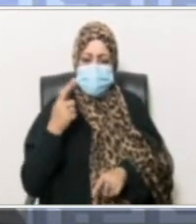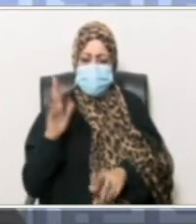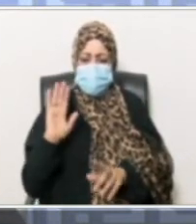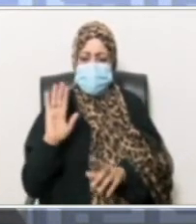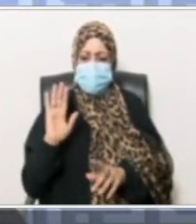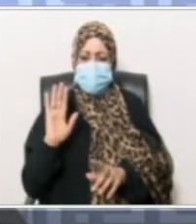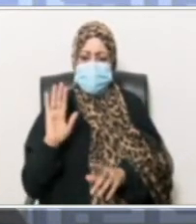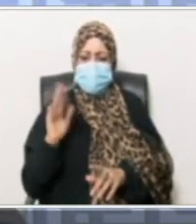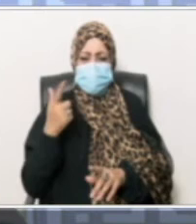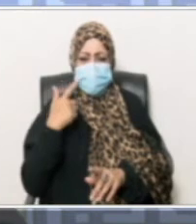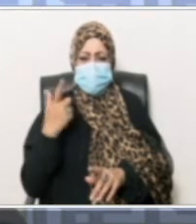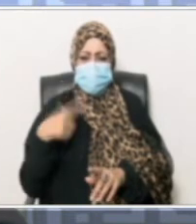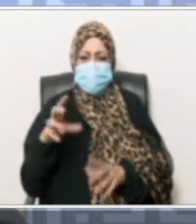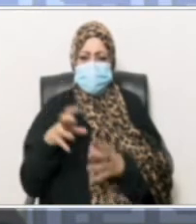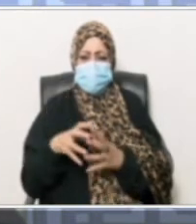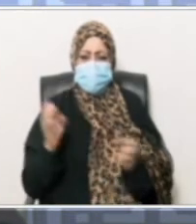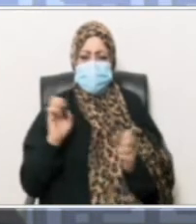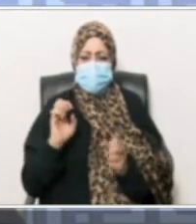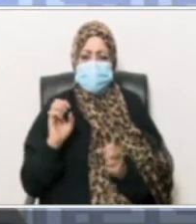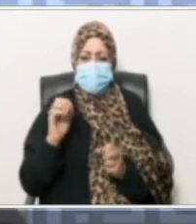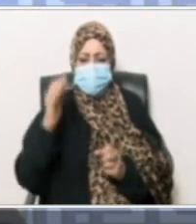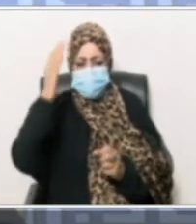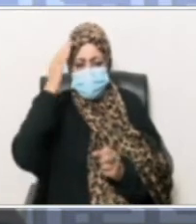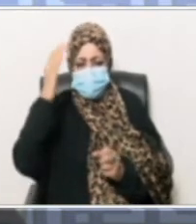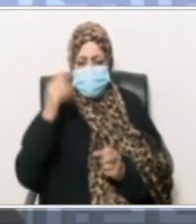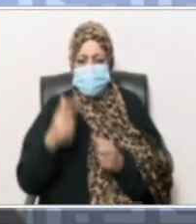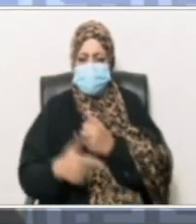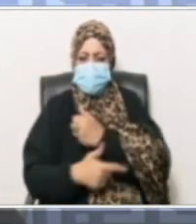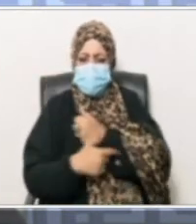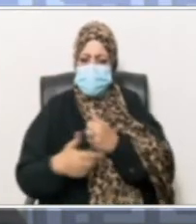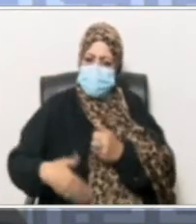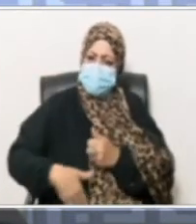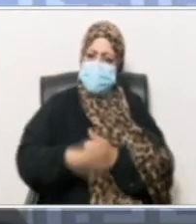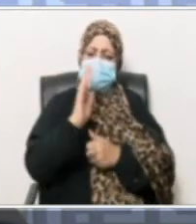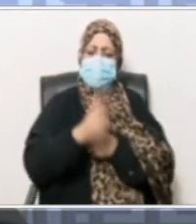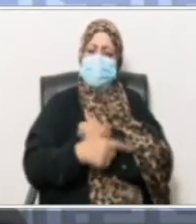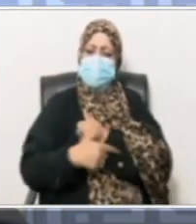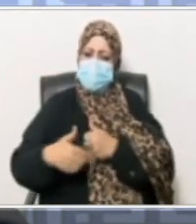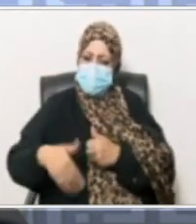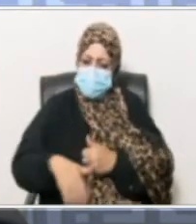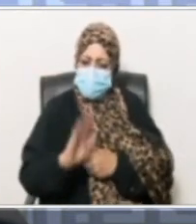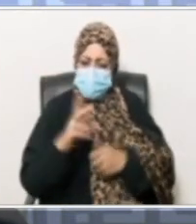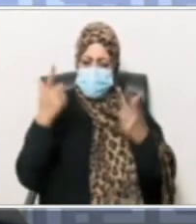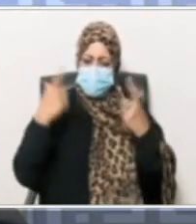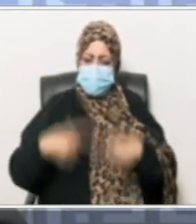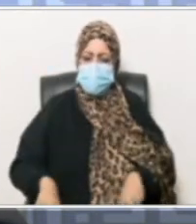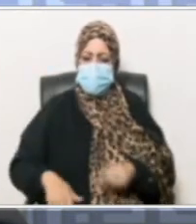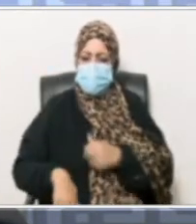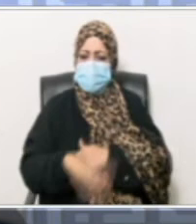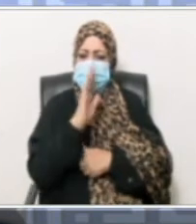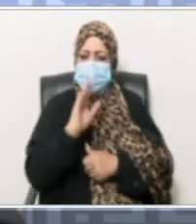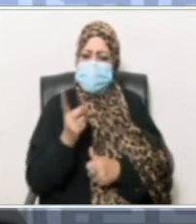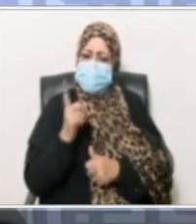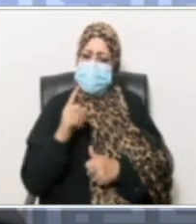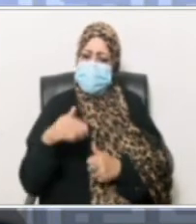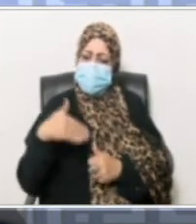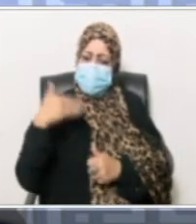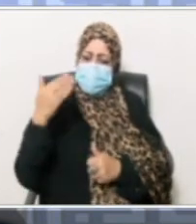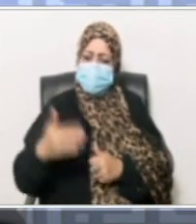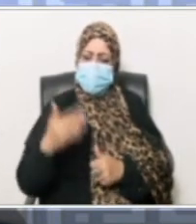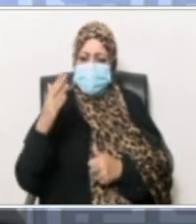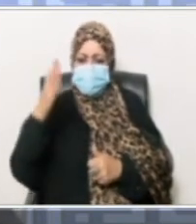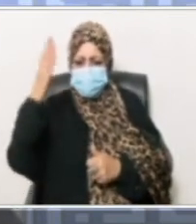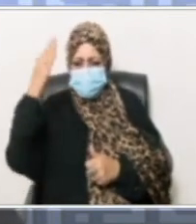أسبوع واخدة جلبيتها ومتسلح بالمقبرة، لأن المرأة تتهم بهذه الصفة، تتهم بأنها ساحرة،